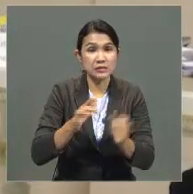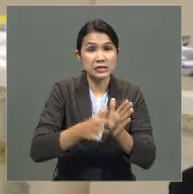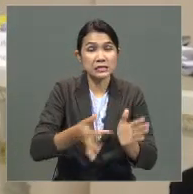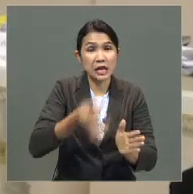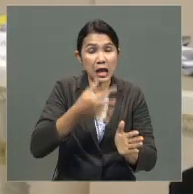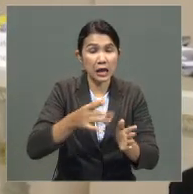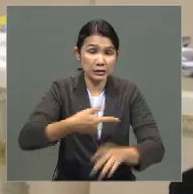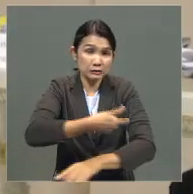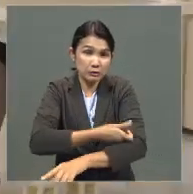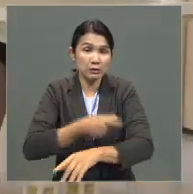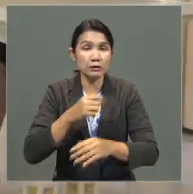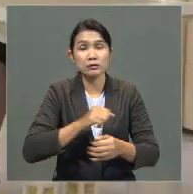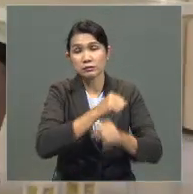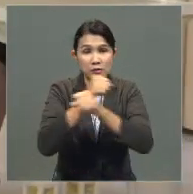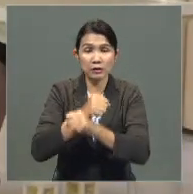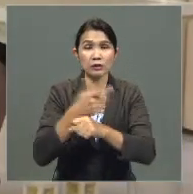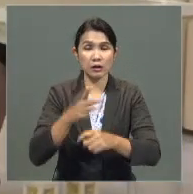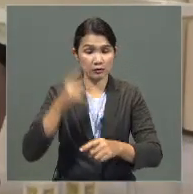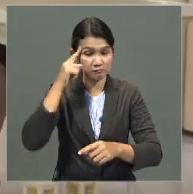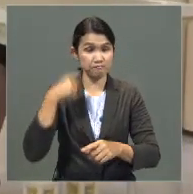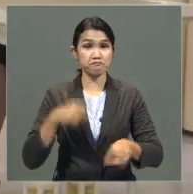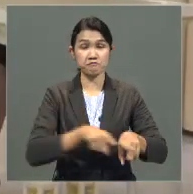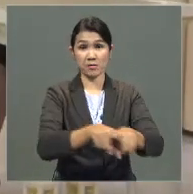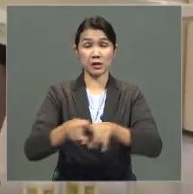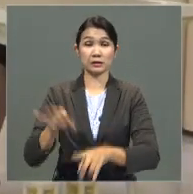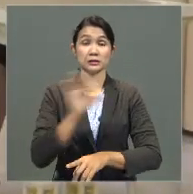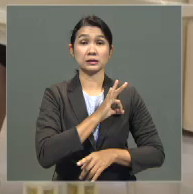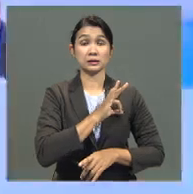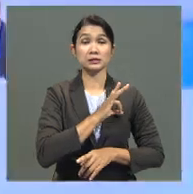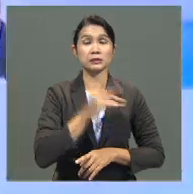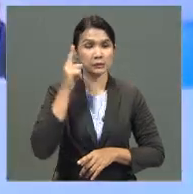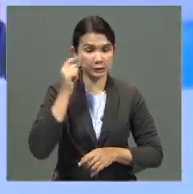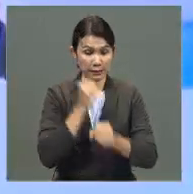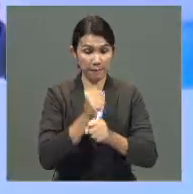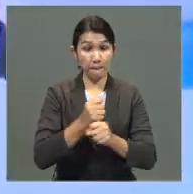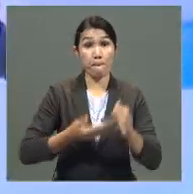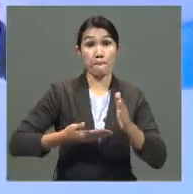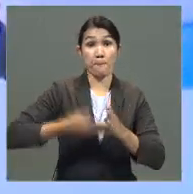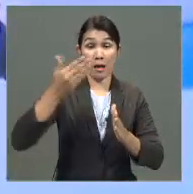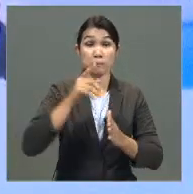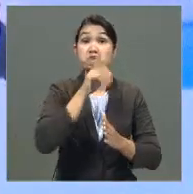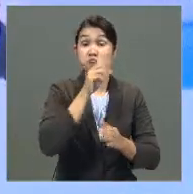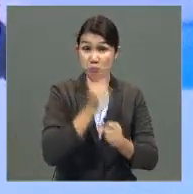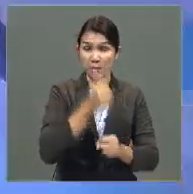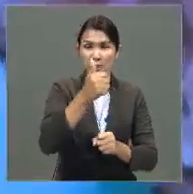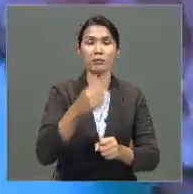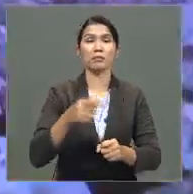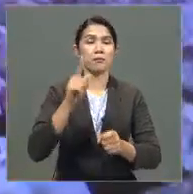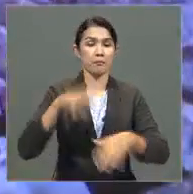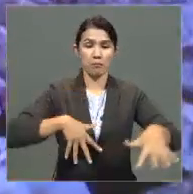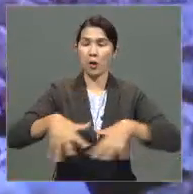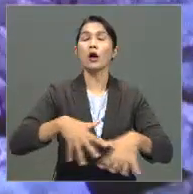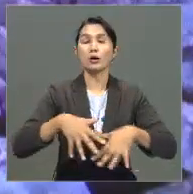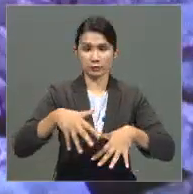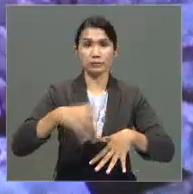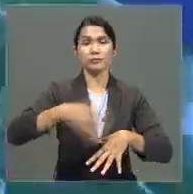ของอนุภูมิภาครวมทั้งเห็นพ้องกับประเทศสมาชิกเพื่อผลิตวัคซีนสำเร็จเนี่ยนะคะและเมื่อทำได้ประชาชนทุกภาคส่วนก็ควรจะส